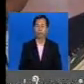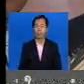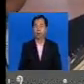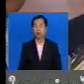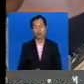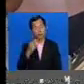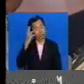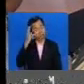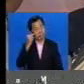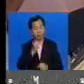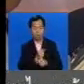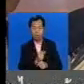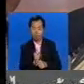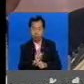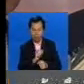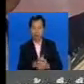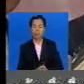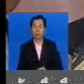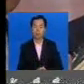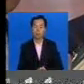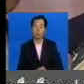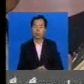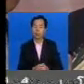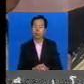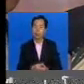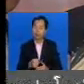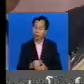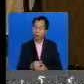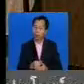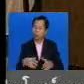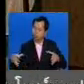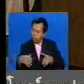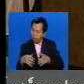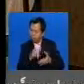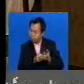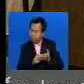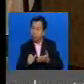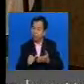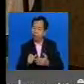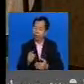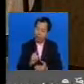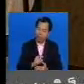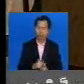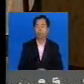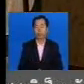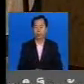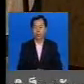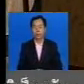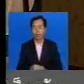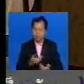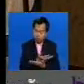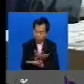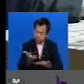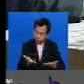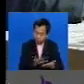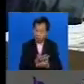าขัดขวางพรรคการเมืองอื่นๆหรือมาทำลายระบบพรรคการเมือง เวทีสัมมนาซึ่งประกอบด้วยตัวแทนจากพรรคการเมือง